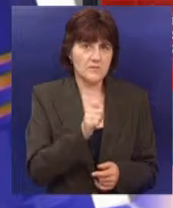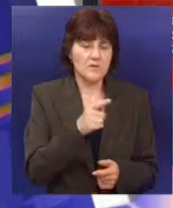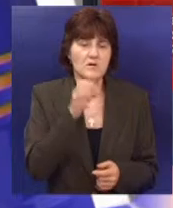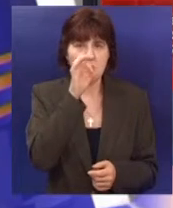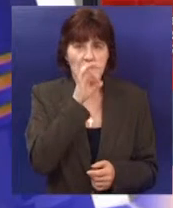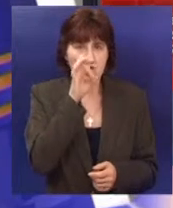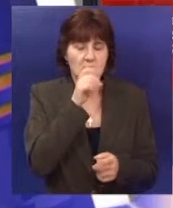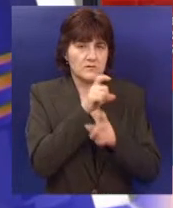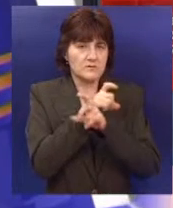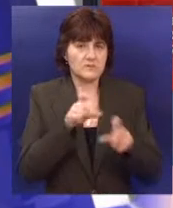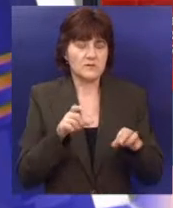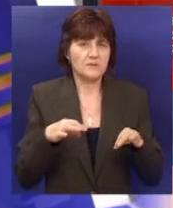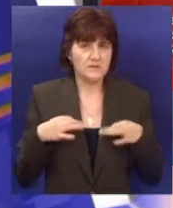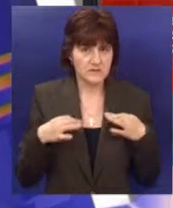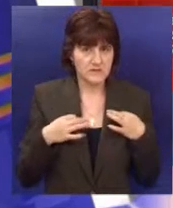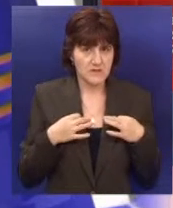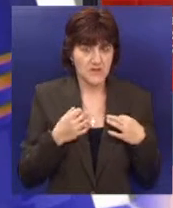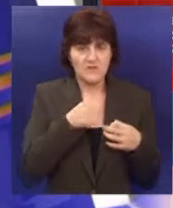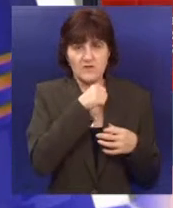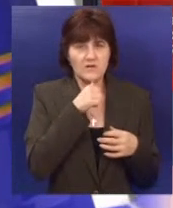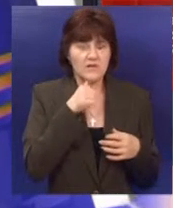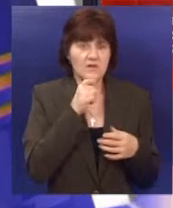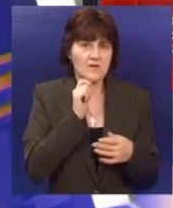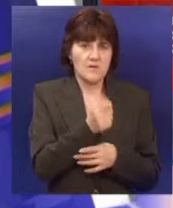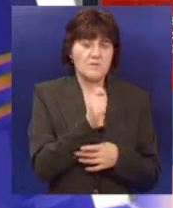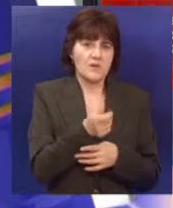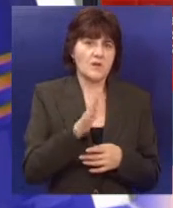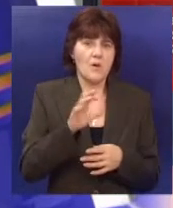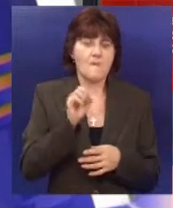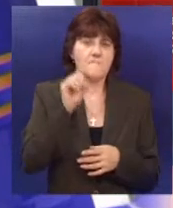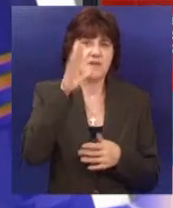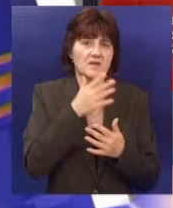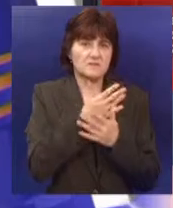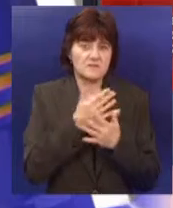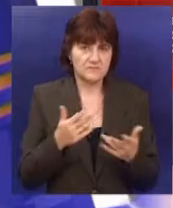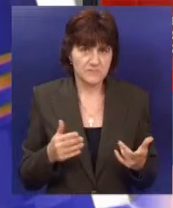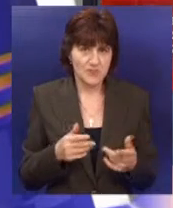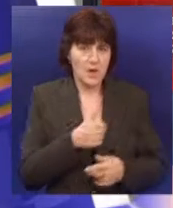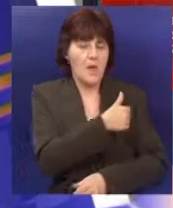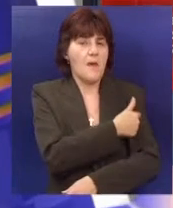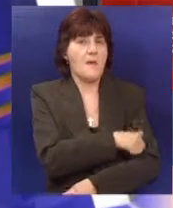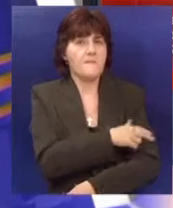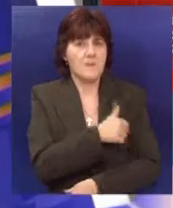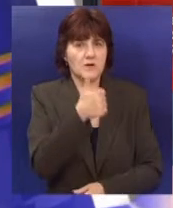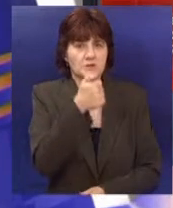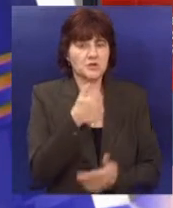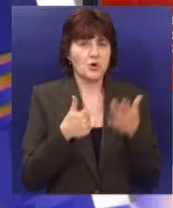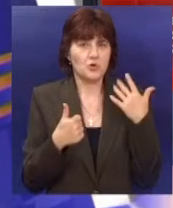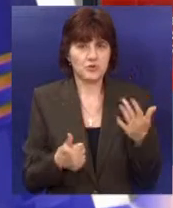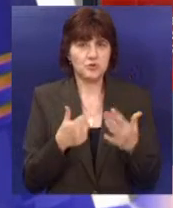pare. Za lekove Dom zdravlja Subotica fakturisao je fondu nešto preko 15 miliona dinara, opšta bolnica